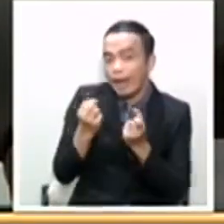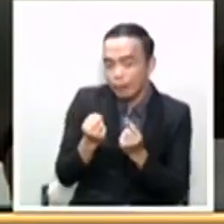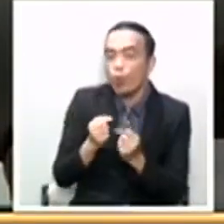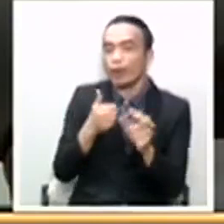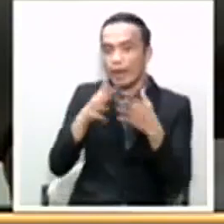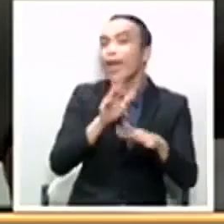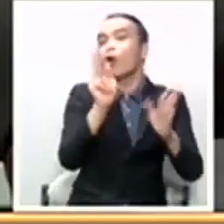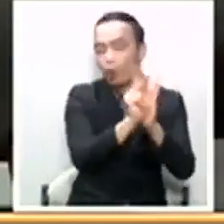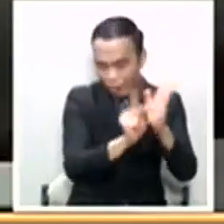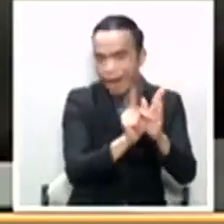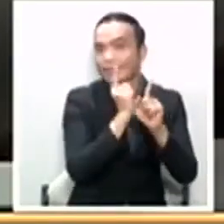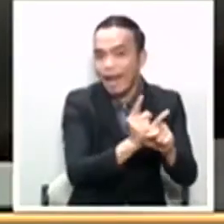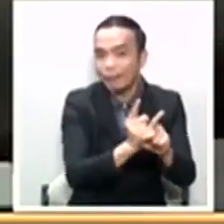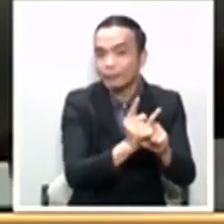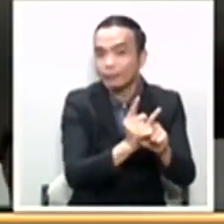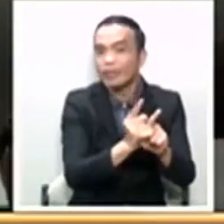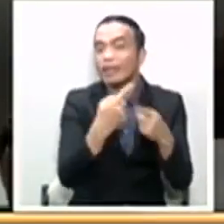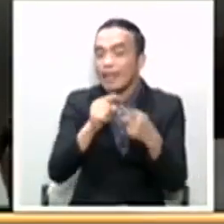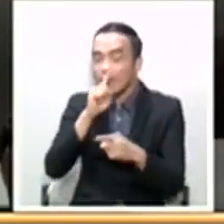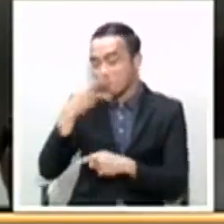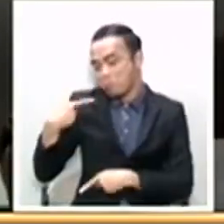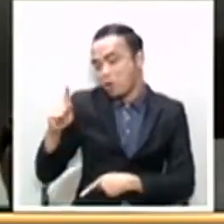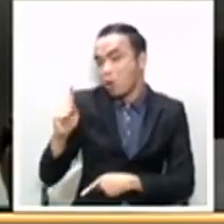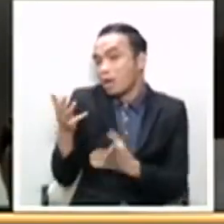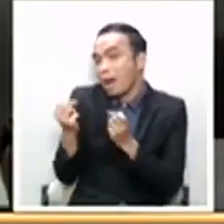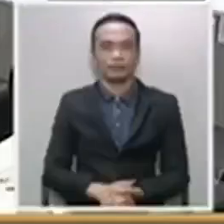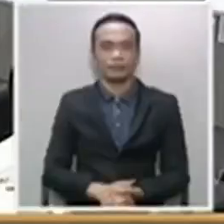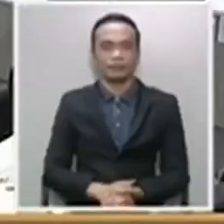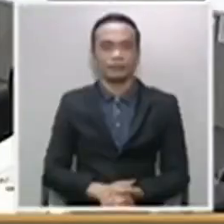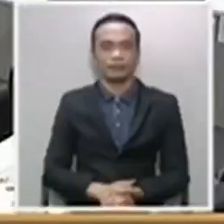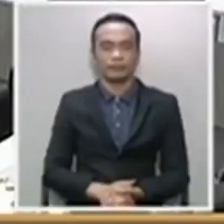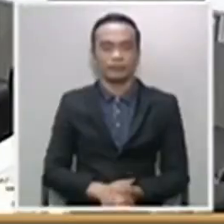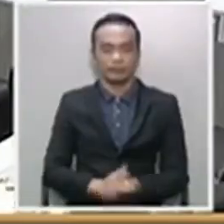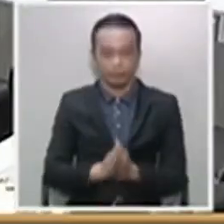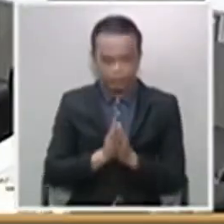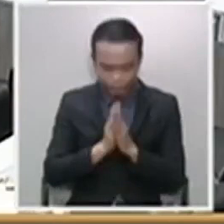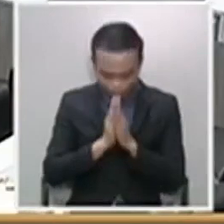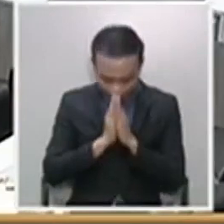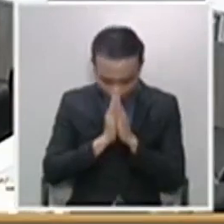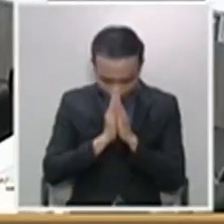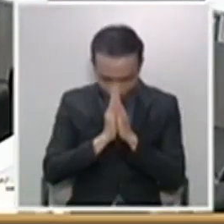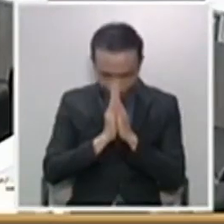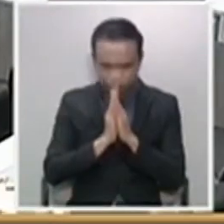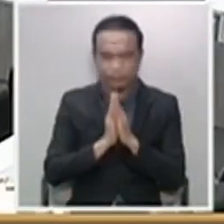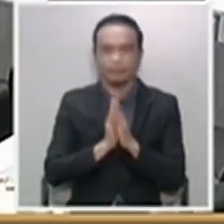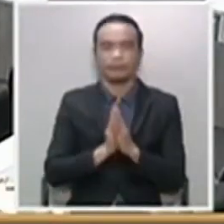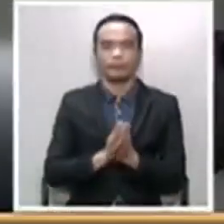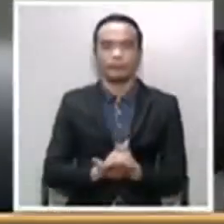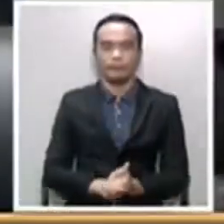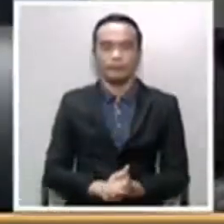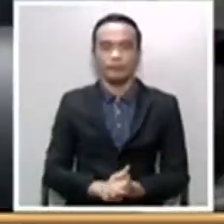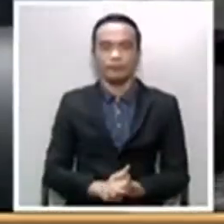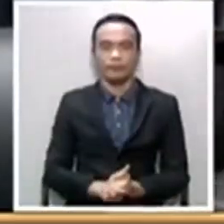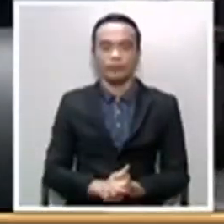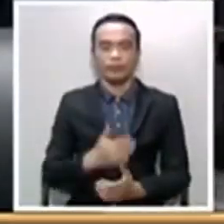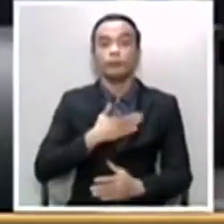ญมาจำกัดอำนาจท่านมาตีกรอบท่านมีคนมาสงสัยว่าท่านทำผิดรัฐธรรมนูญ เรียนท่านประธาน ขณะที่นายวันมูฮัม